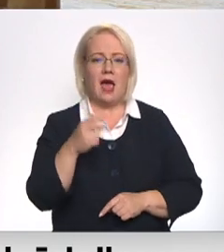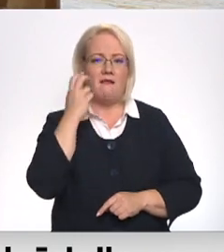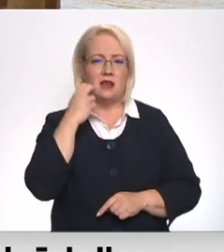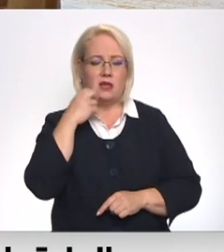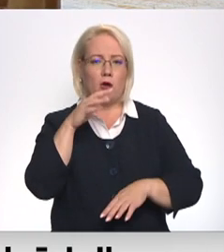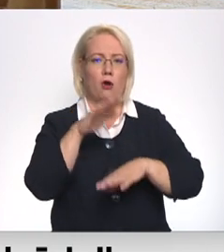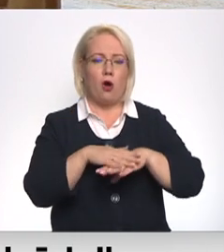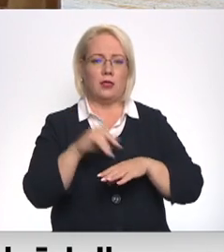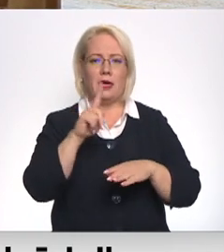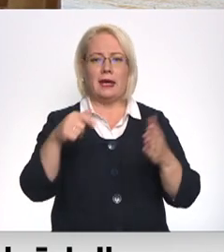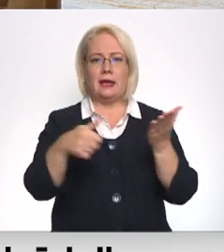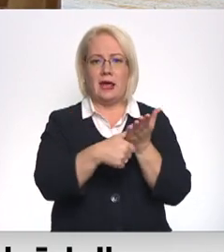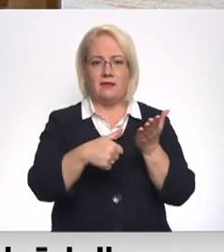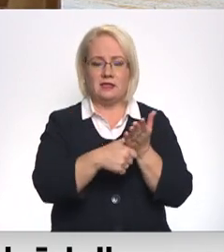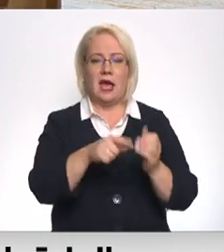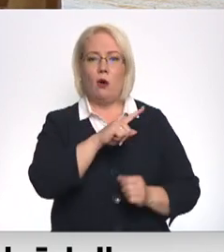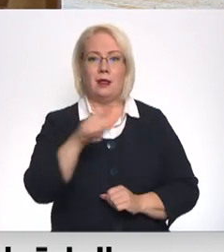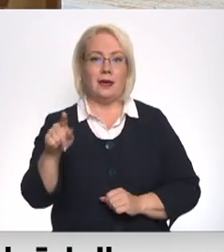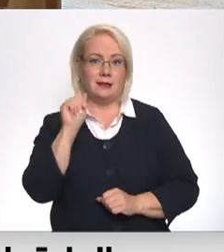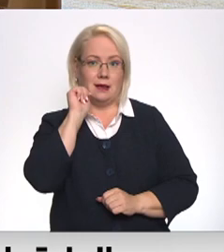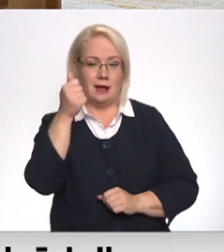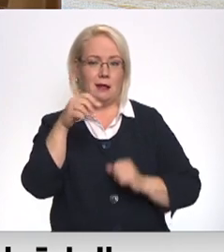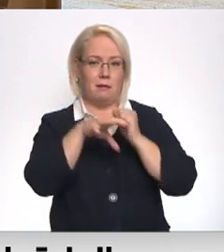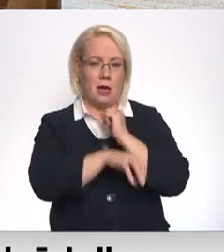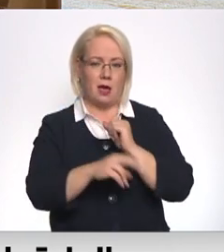esot identificēti, un līdz rītdienas beigām